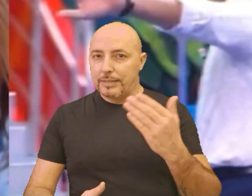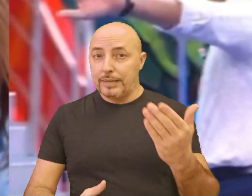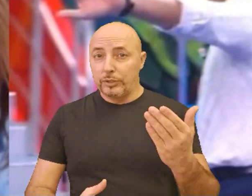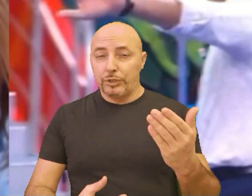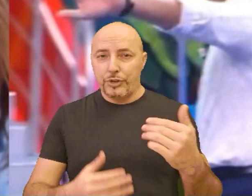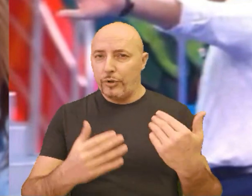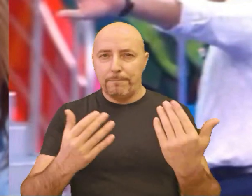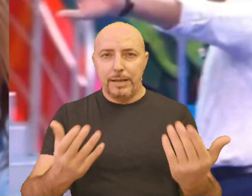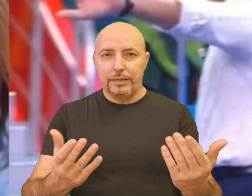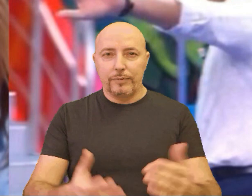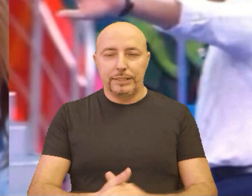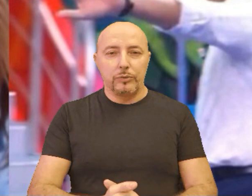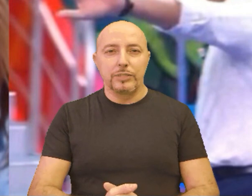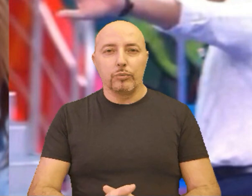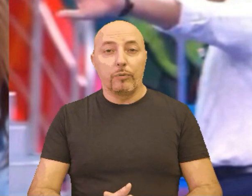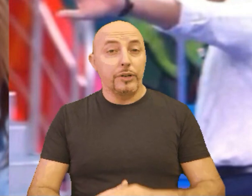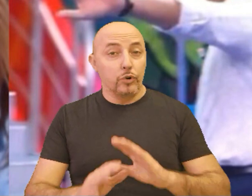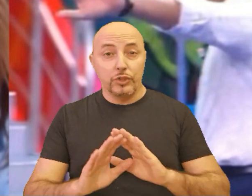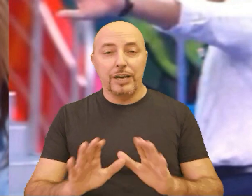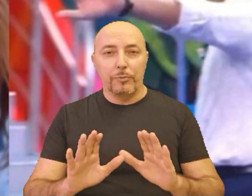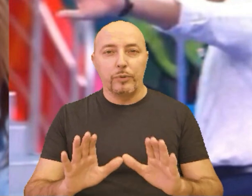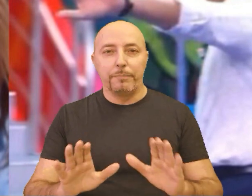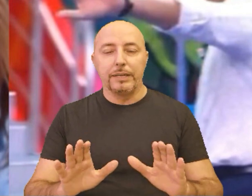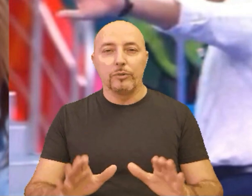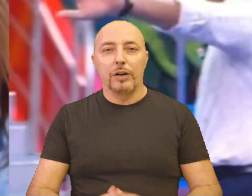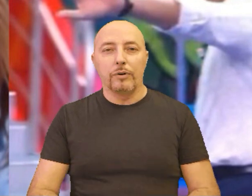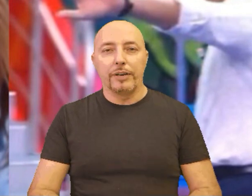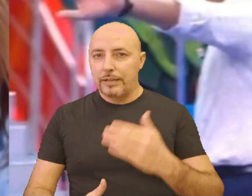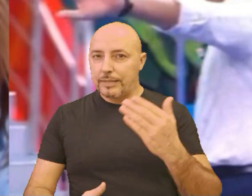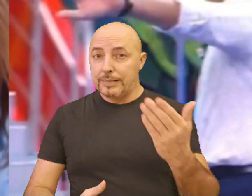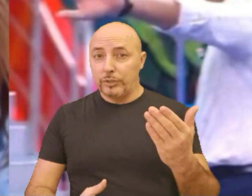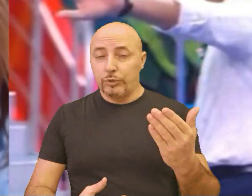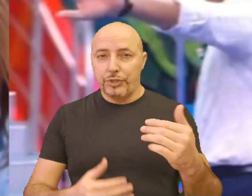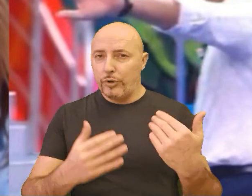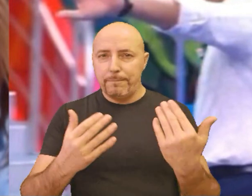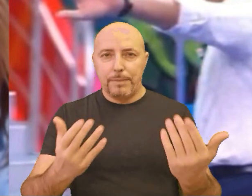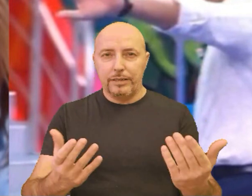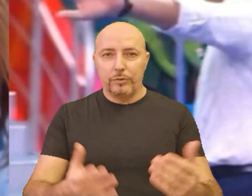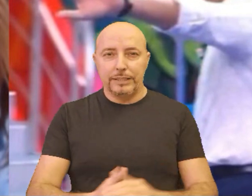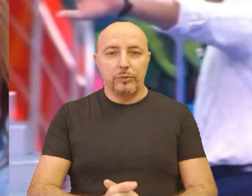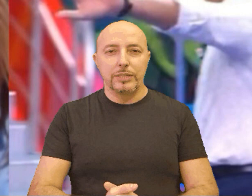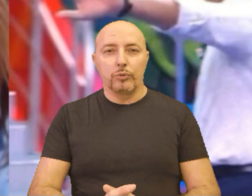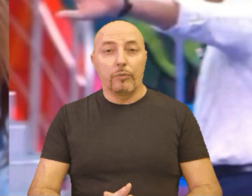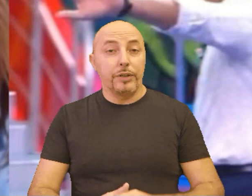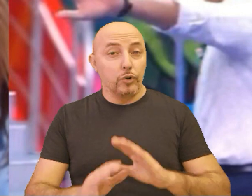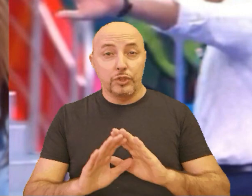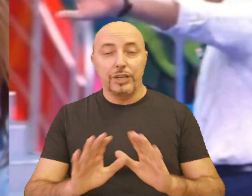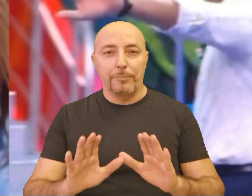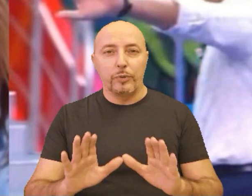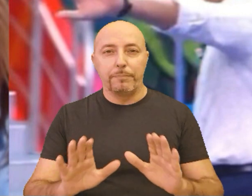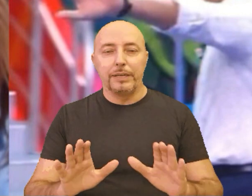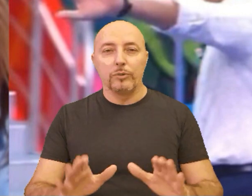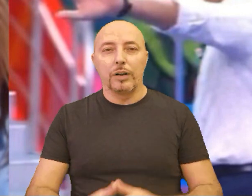Sonia non le hanno mai fatto mancare il loro affetto in passato Paolo olis aveva parlato della condizione di Silvia in alcune